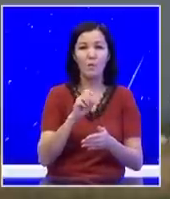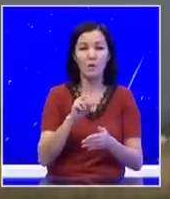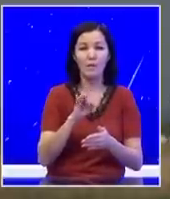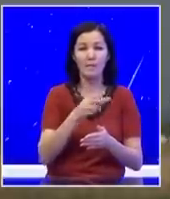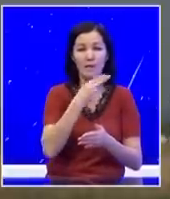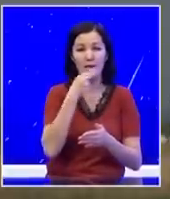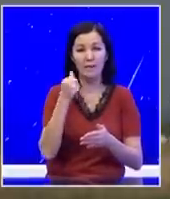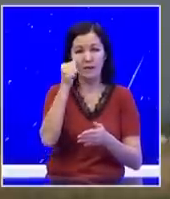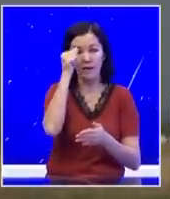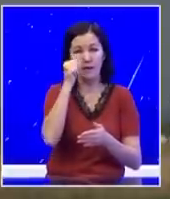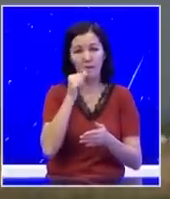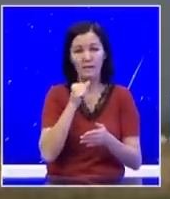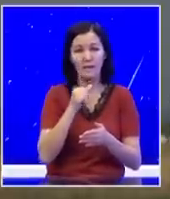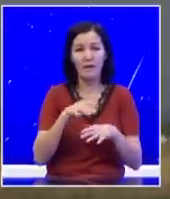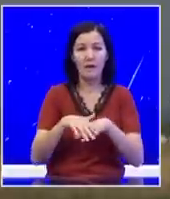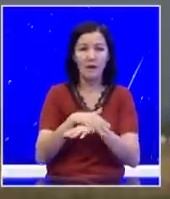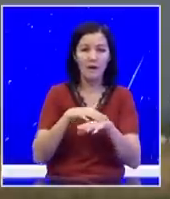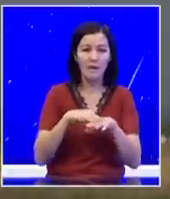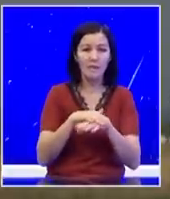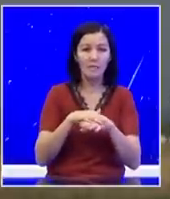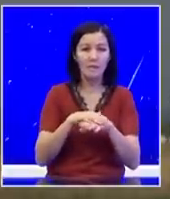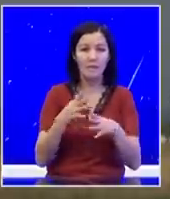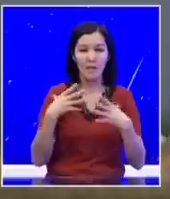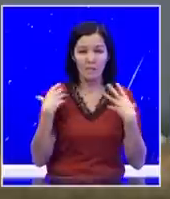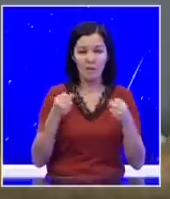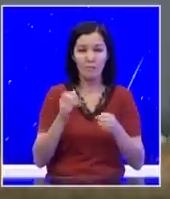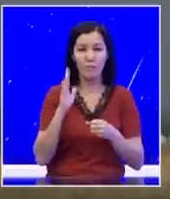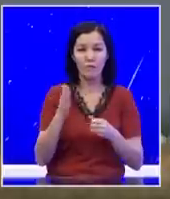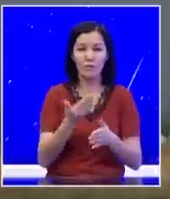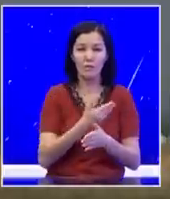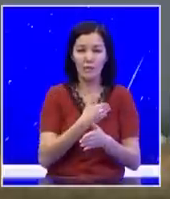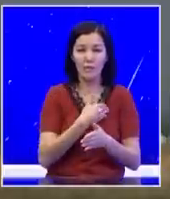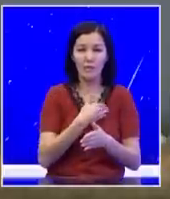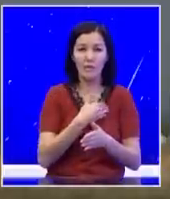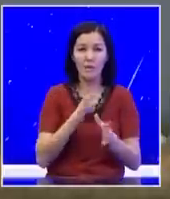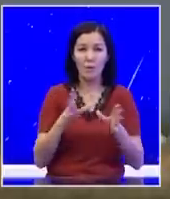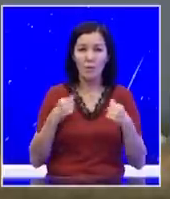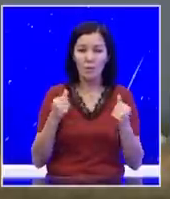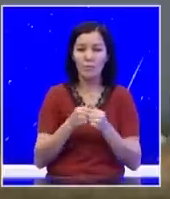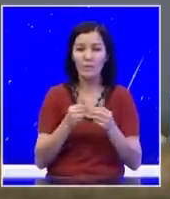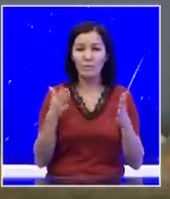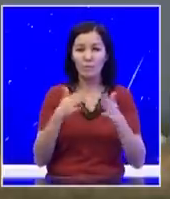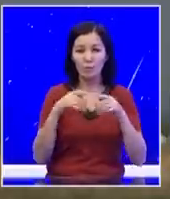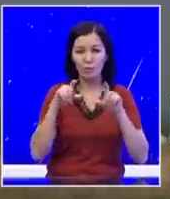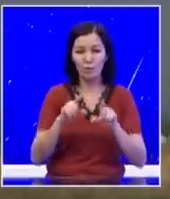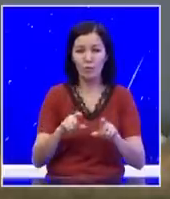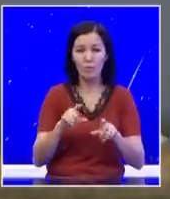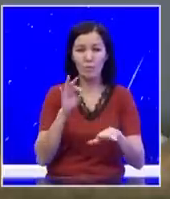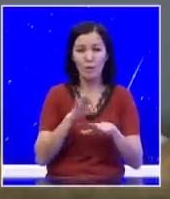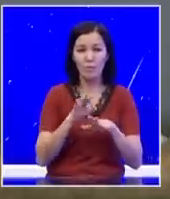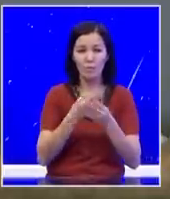боп, жұрт боп, ағайын, осы қазағым, елім аман болсын деген азаматтардың бәрі балашағамызға ие болайық. Осы